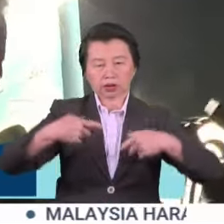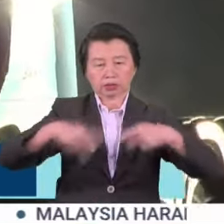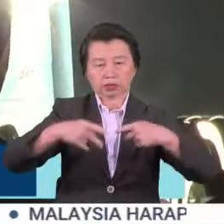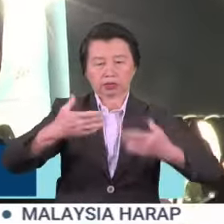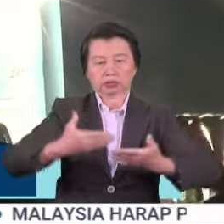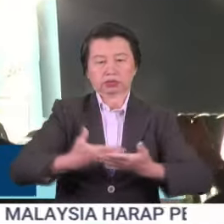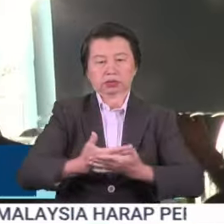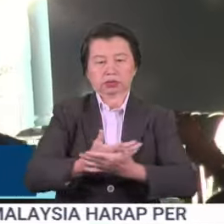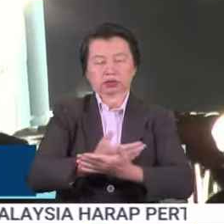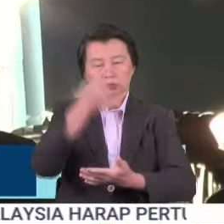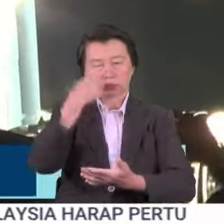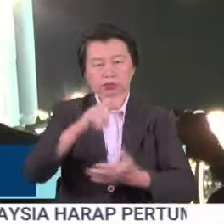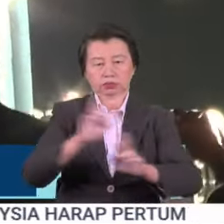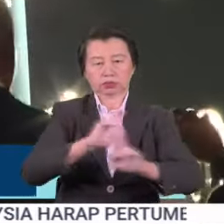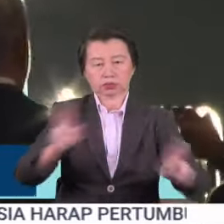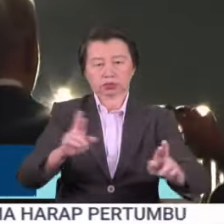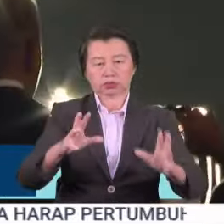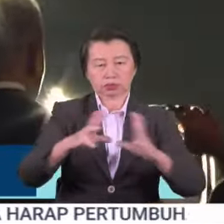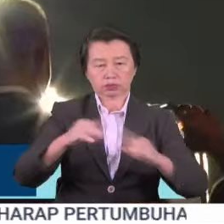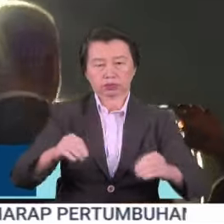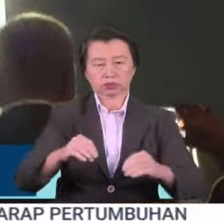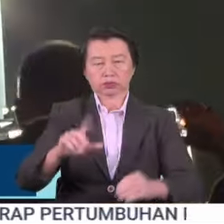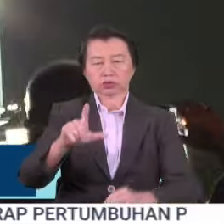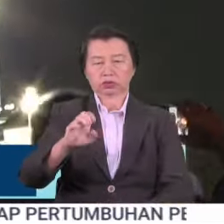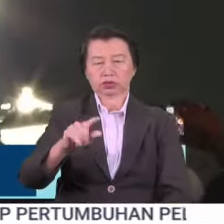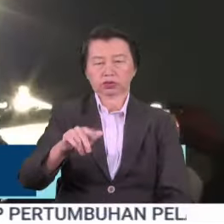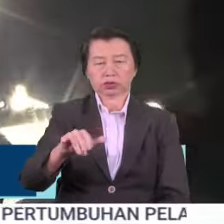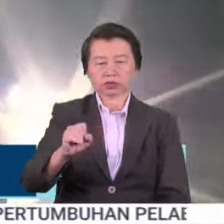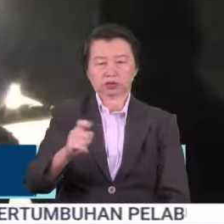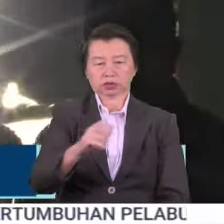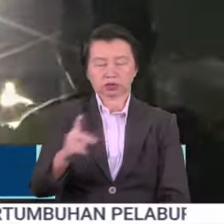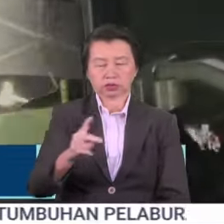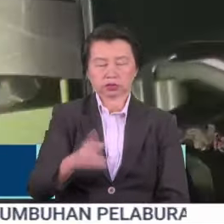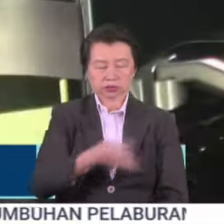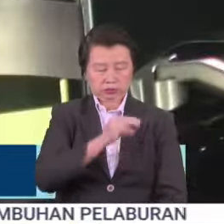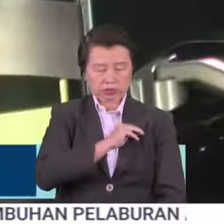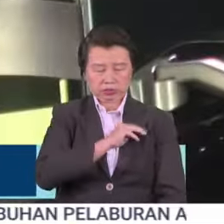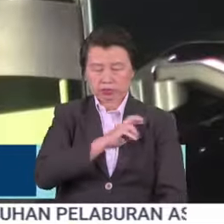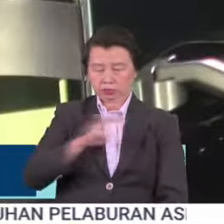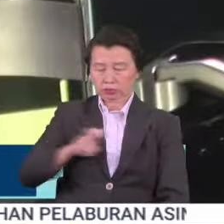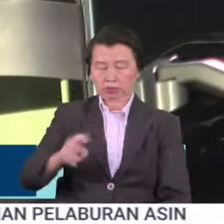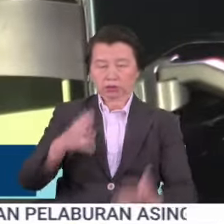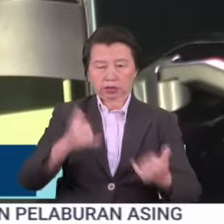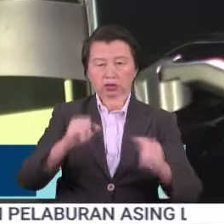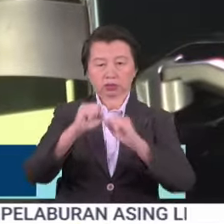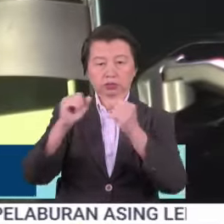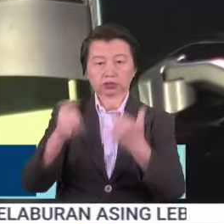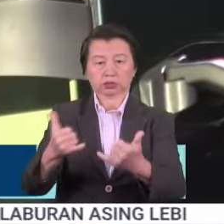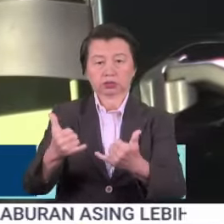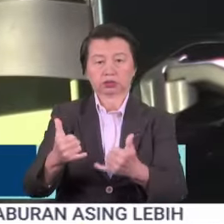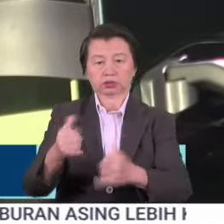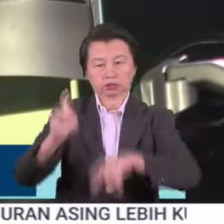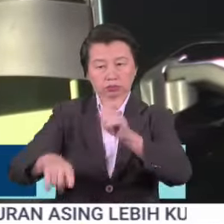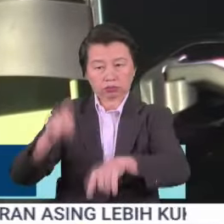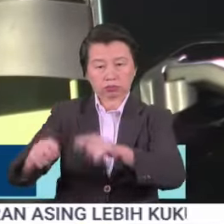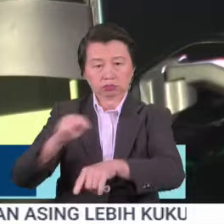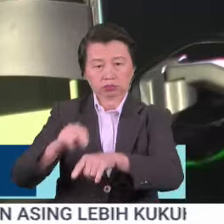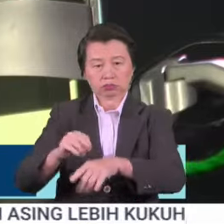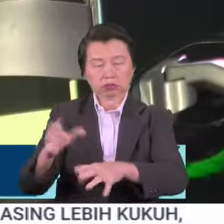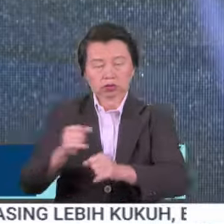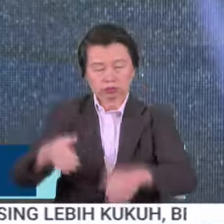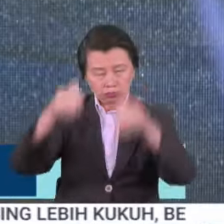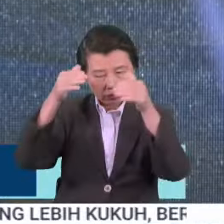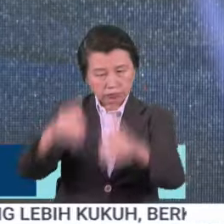pasaran baharu untuk penyedia penyelesaian logistik. Menteri Pengangkutan berkata pada masa ini banyak syarikat multinasional sangat